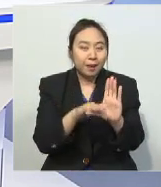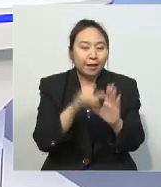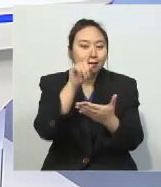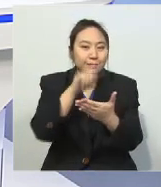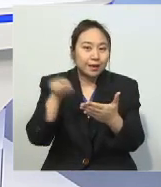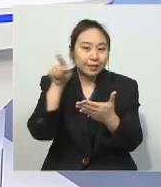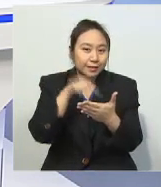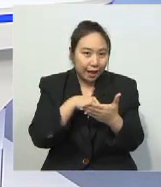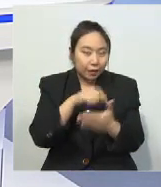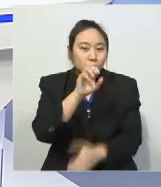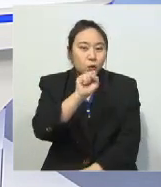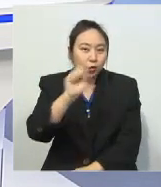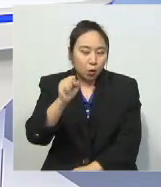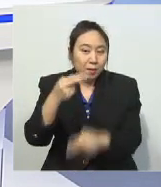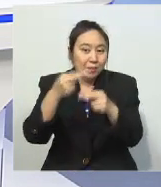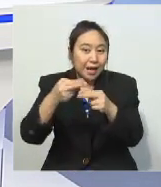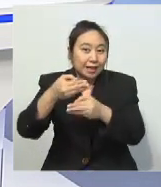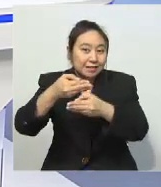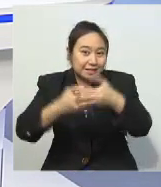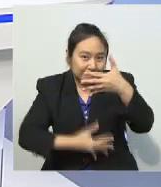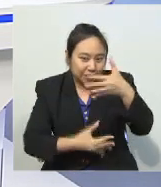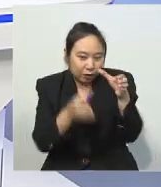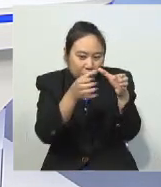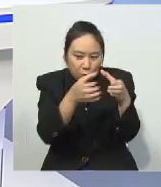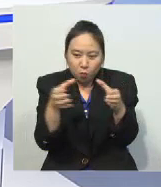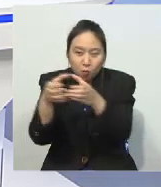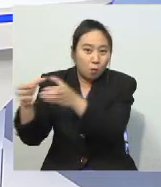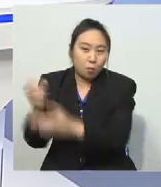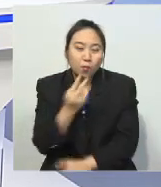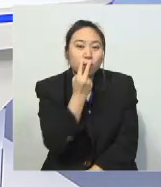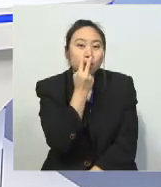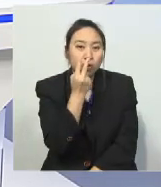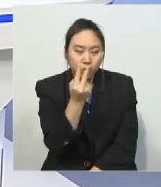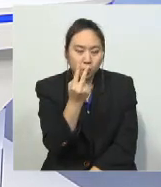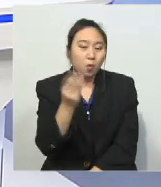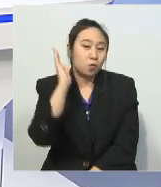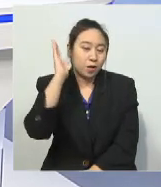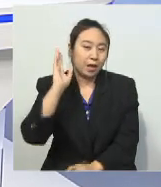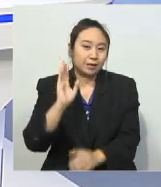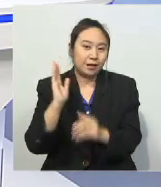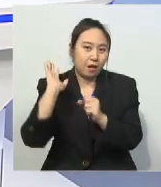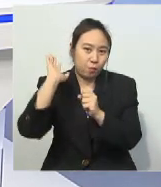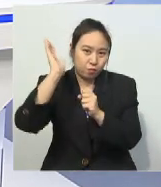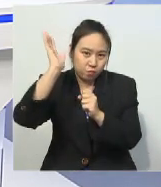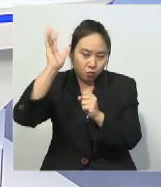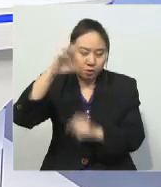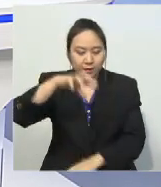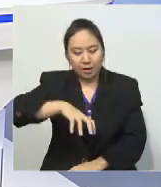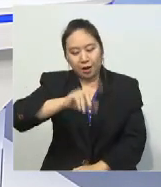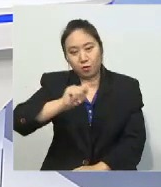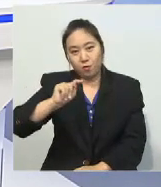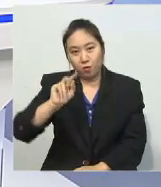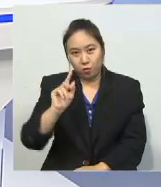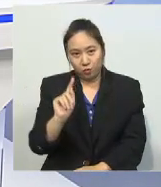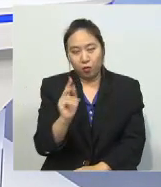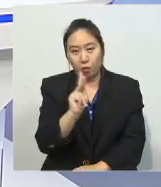เลือกตั้งส.ส.แบบบัญชีรายชื่อนะครับจากสำนักงานกกต.นะครับติดตามจากคุณวรพัฒน์พัทยากุลนะครับรายงานจากสำนักงานกกต.